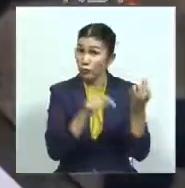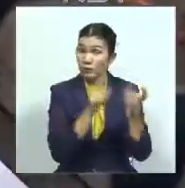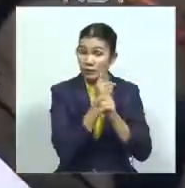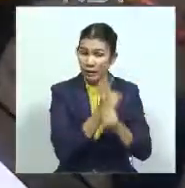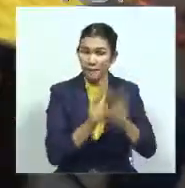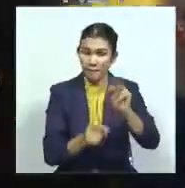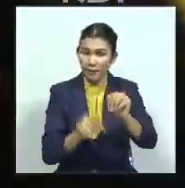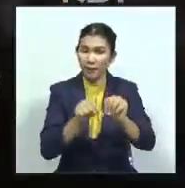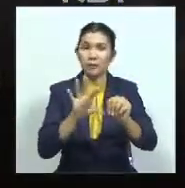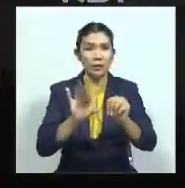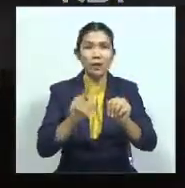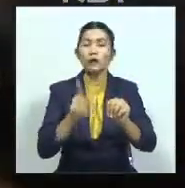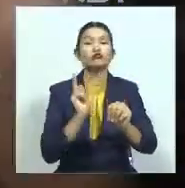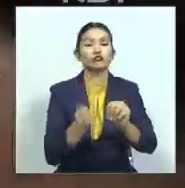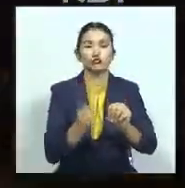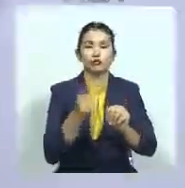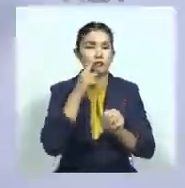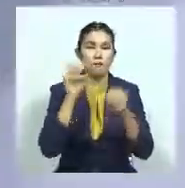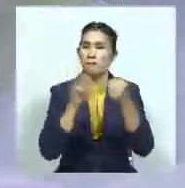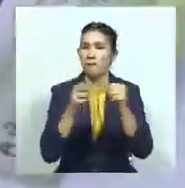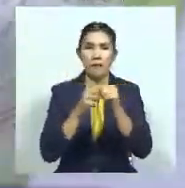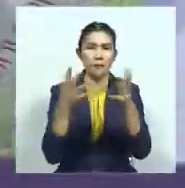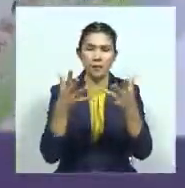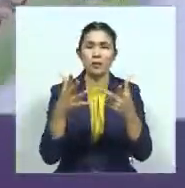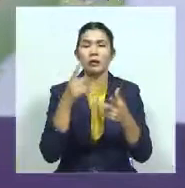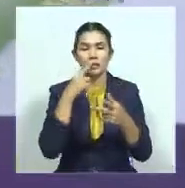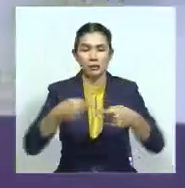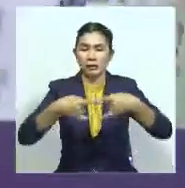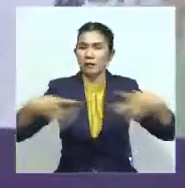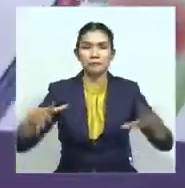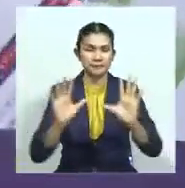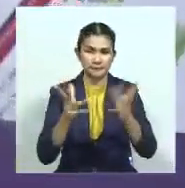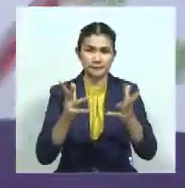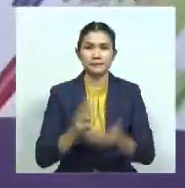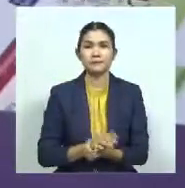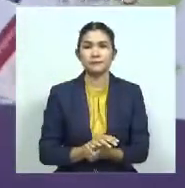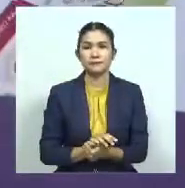าตรา91อยู่จึงไม่มีปัญหาเกี่ยวกับความชอบด้วยรัฐธรรมนูญค่ะ